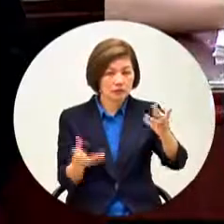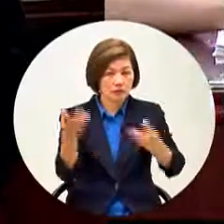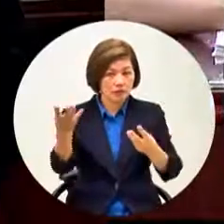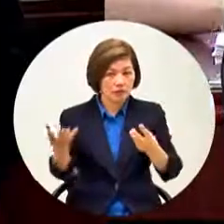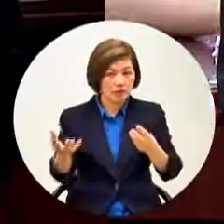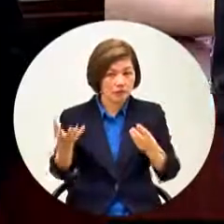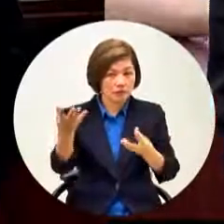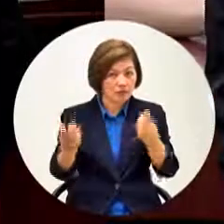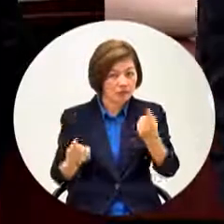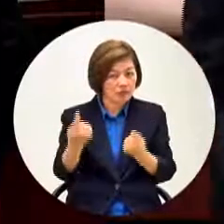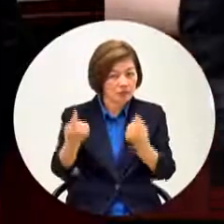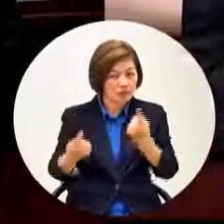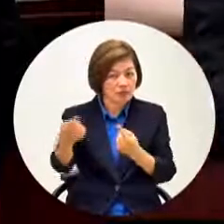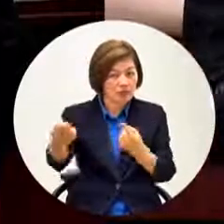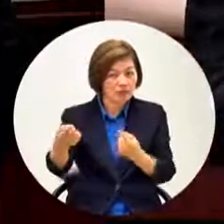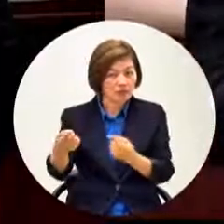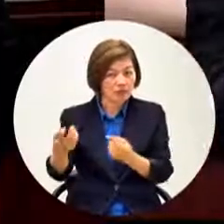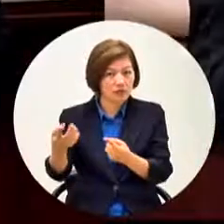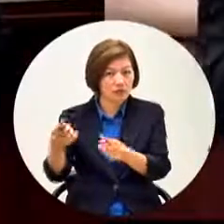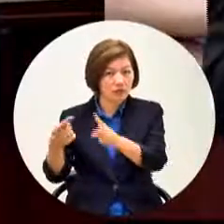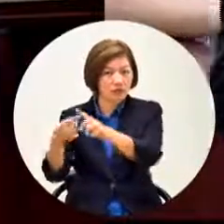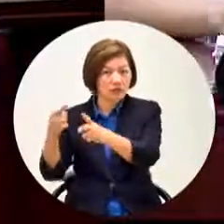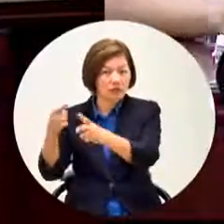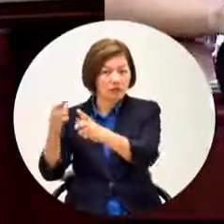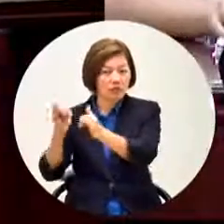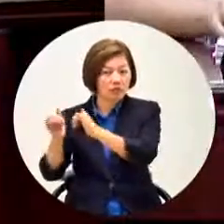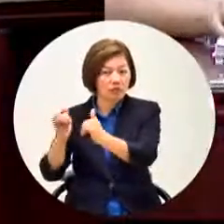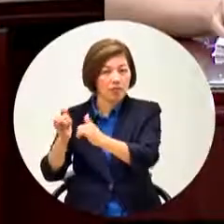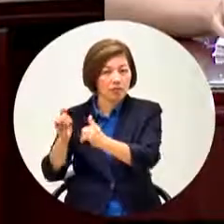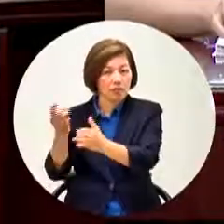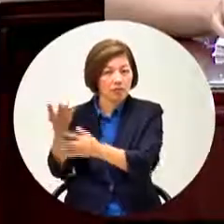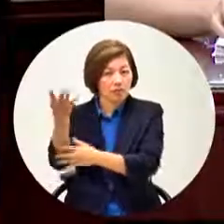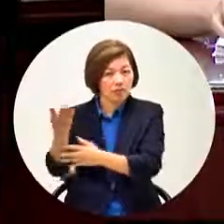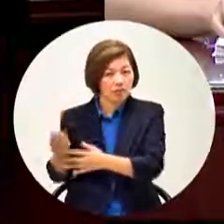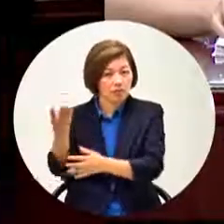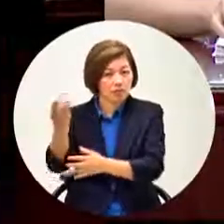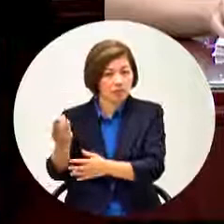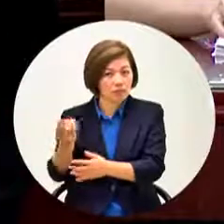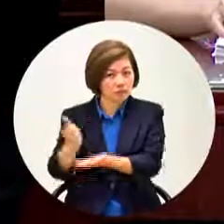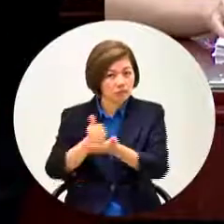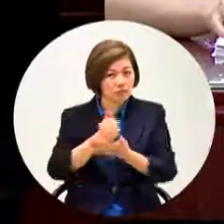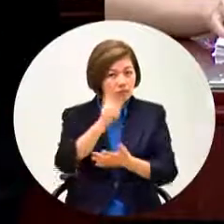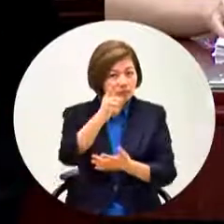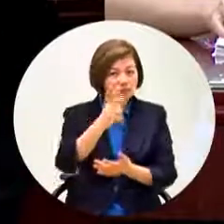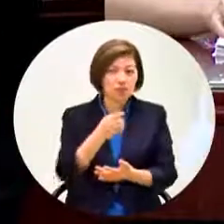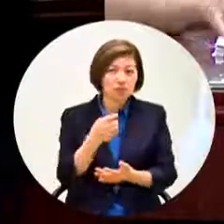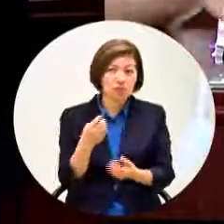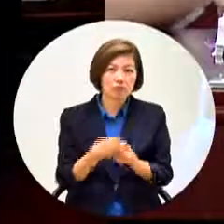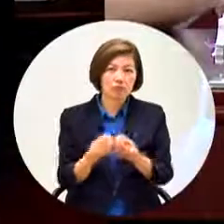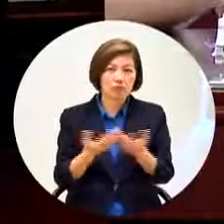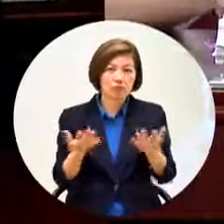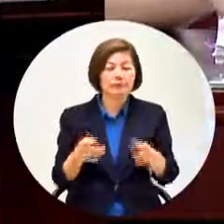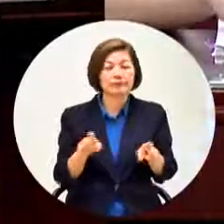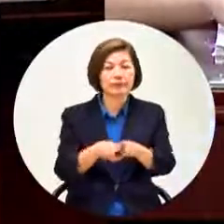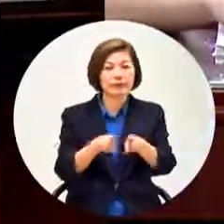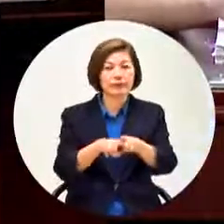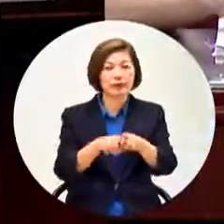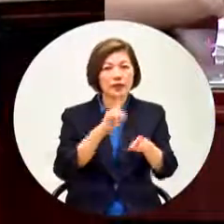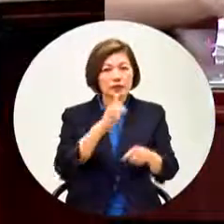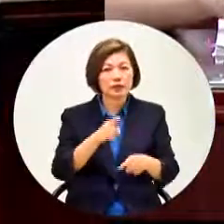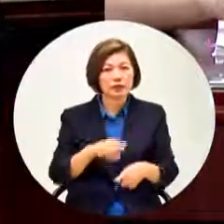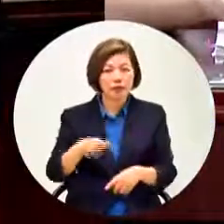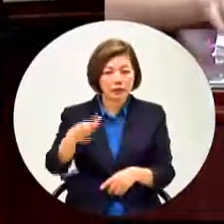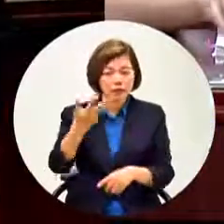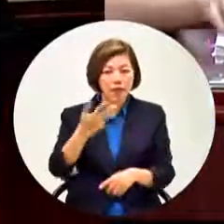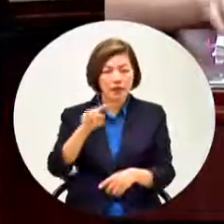员？ 请环保局张代理局长答复。 谢谢主席，谢谢江议员。一般来讲的话是